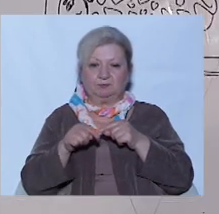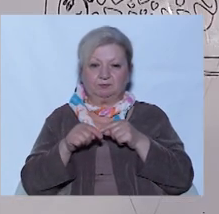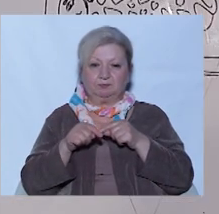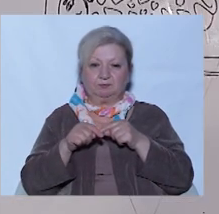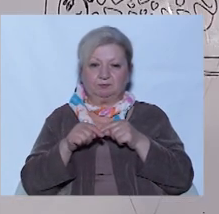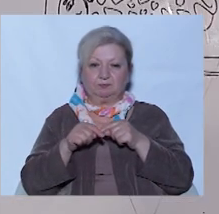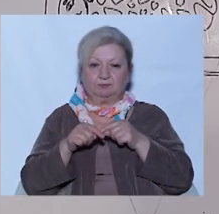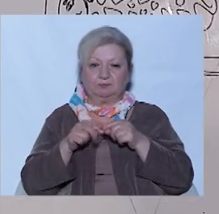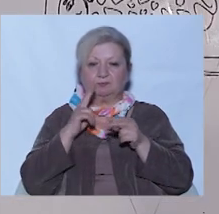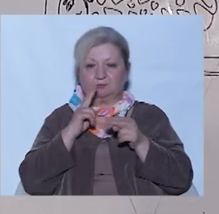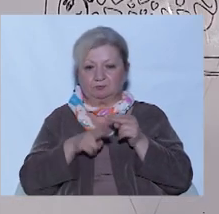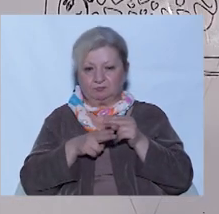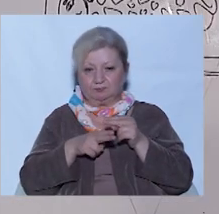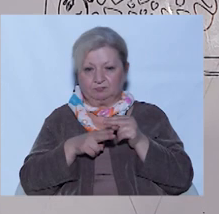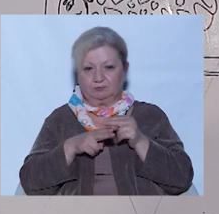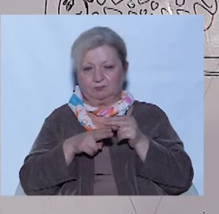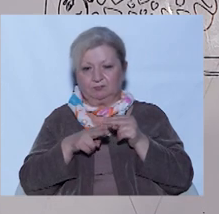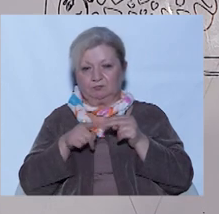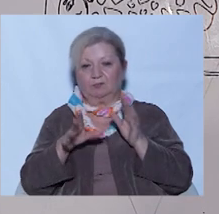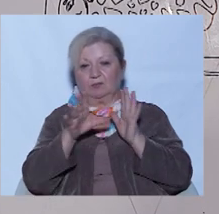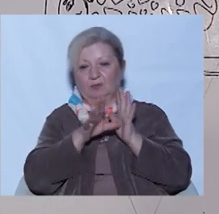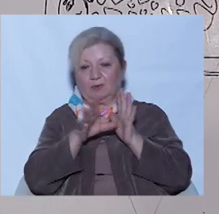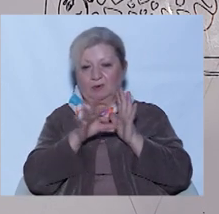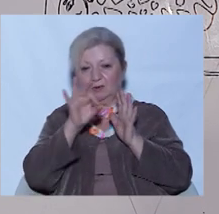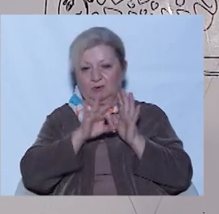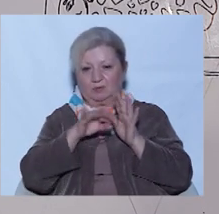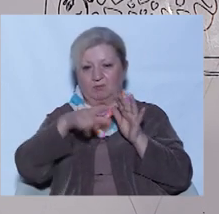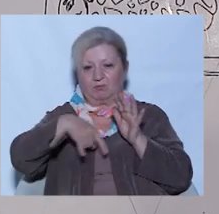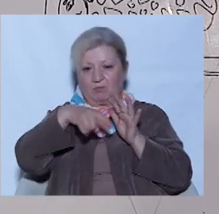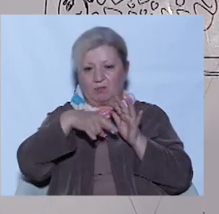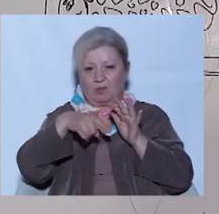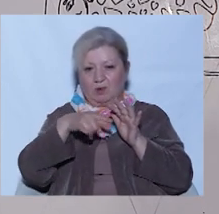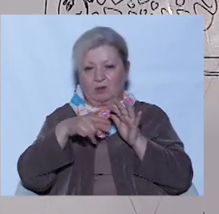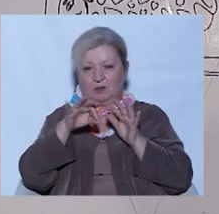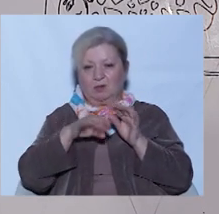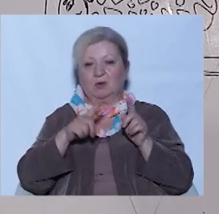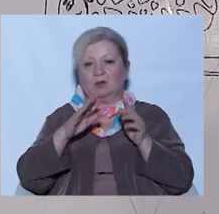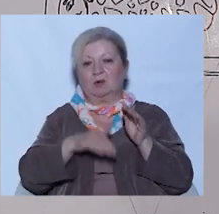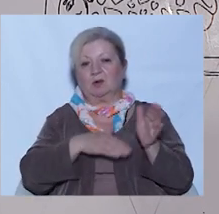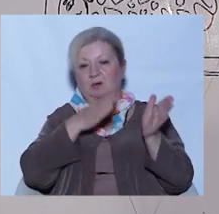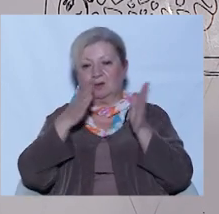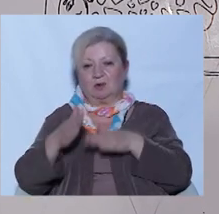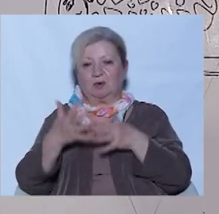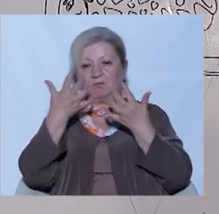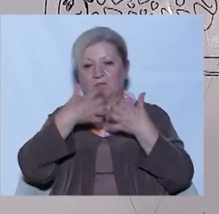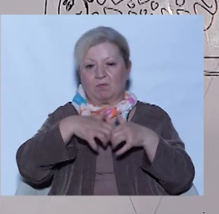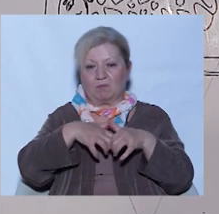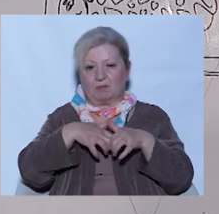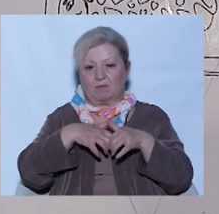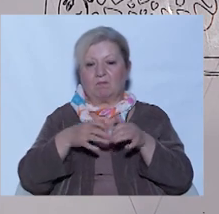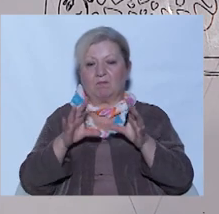ამითი დავამთავრებთ ელექტროობას და მაგნიტიზმს, გადავალთ